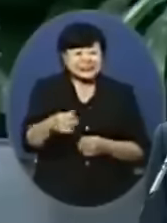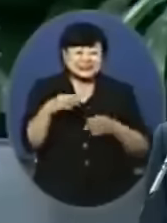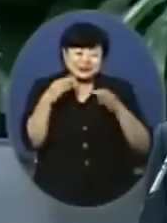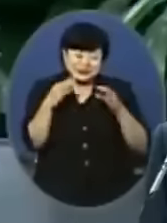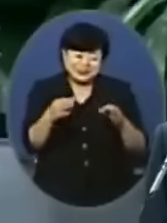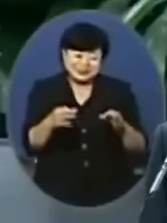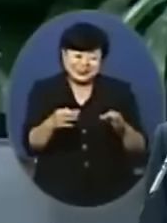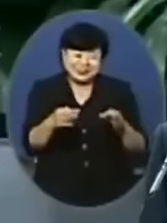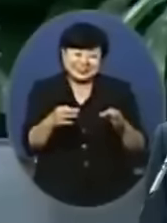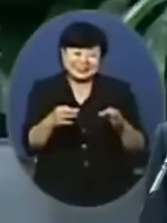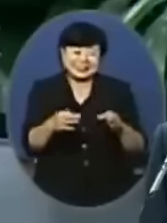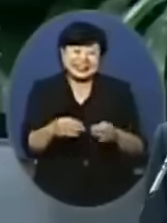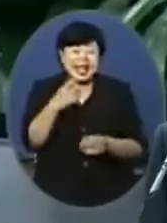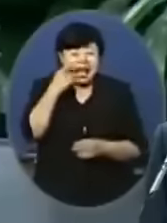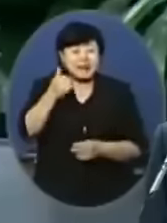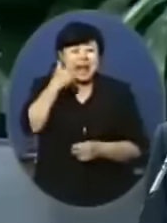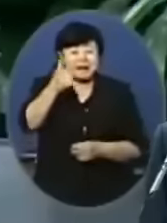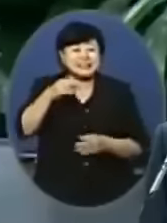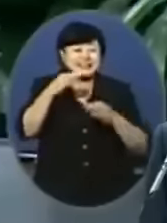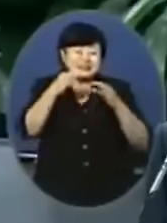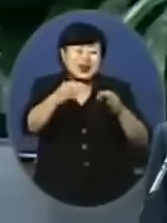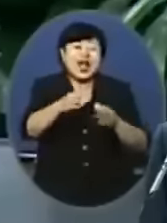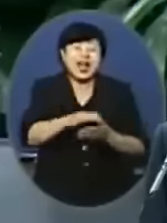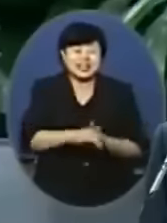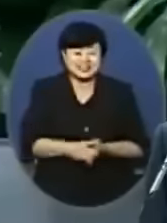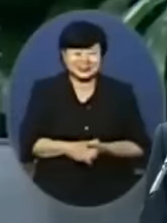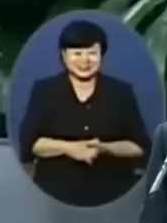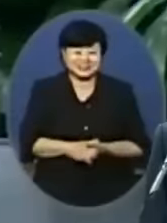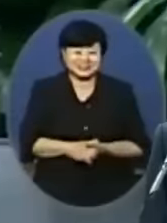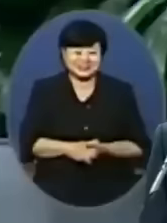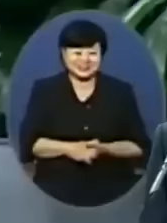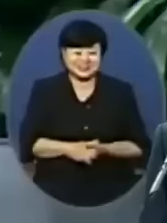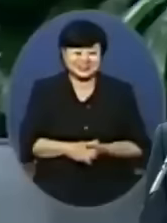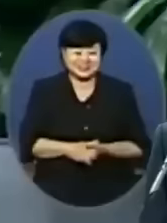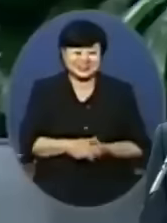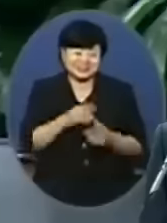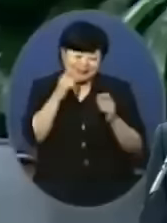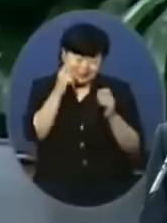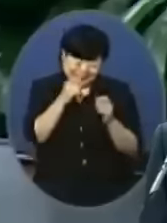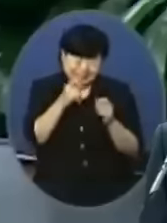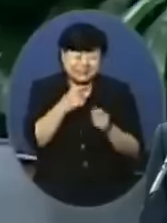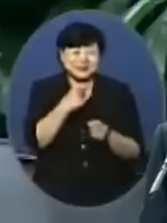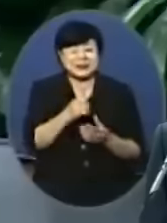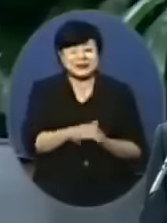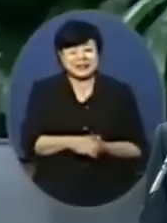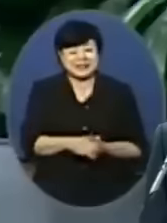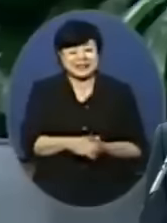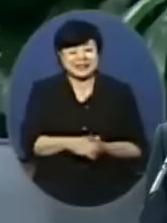부르시면 아바 아버지라고 불러라 그렇게 말합니다. 더 가차워지는 것입니다.